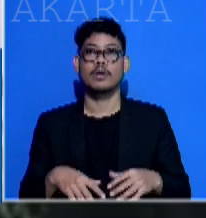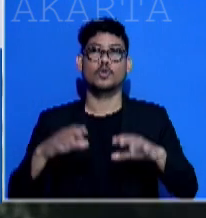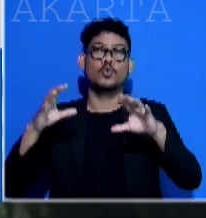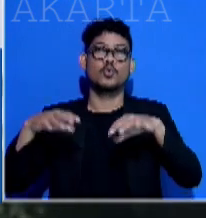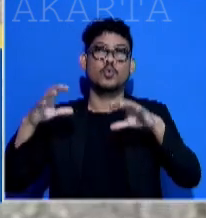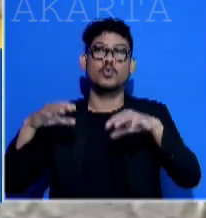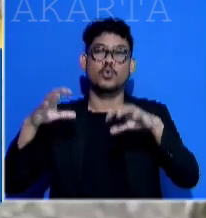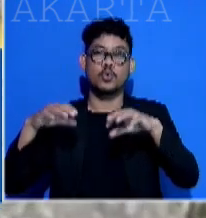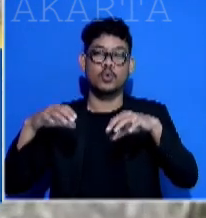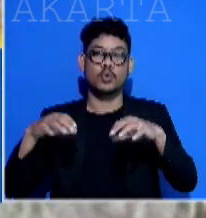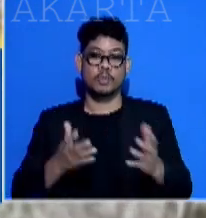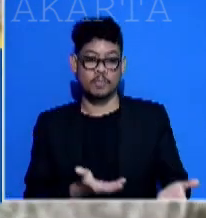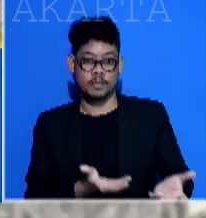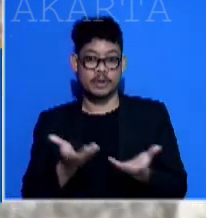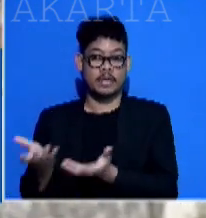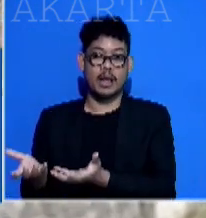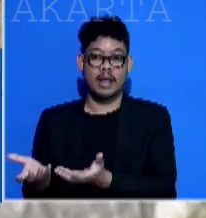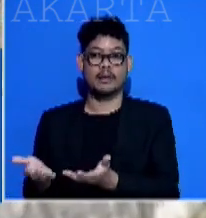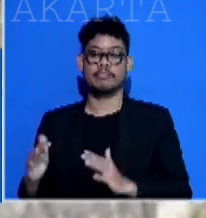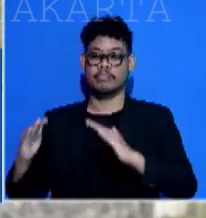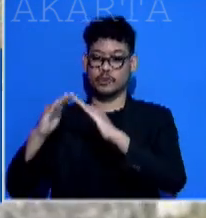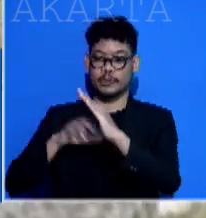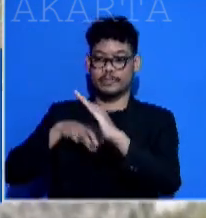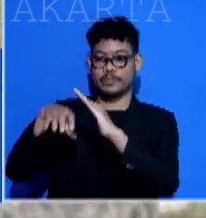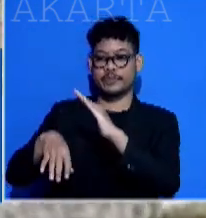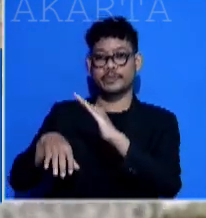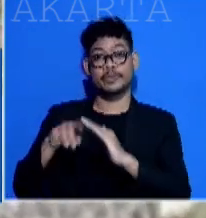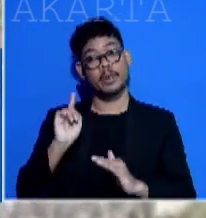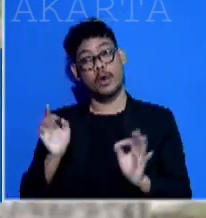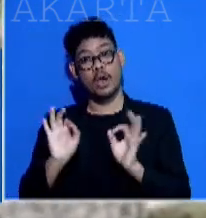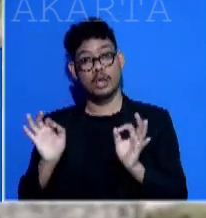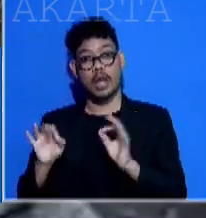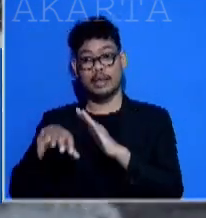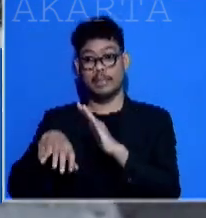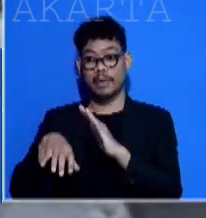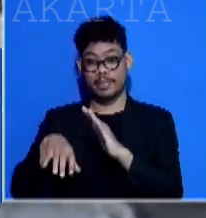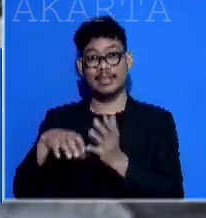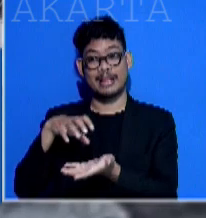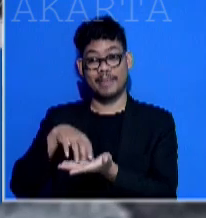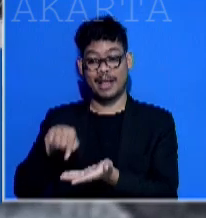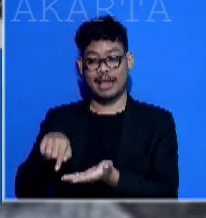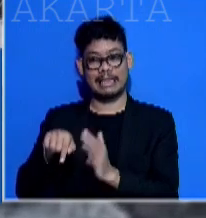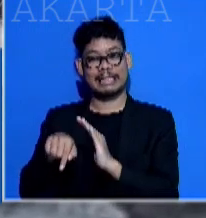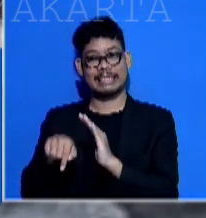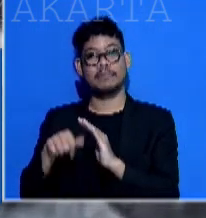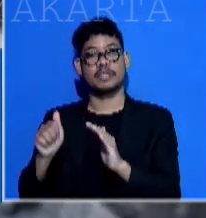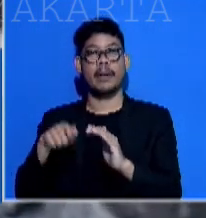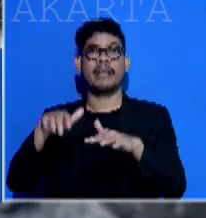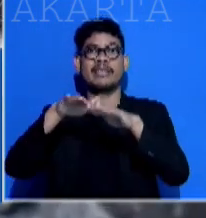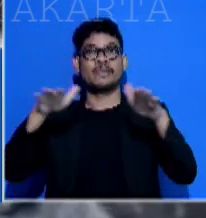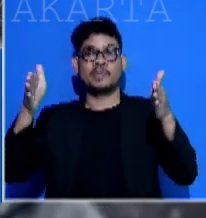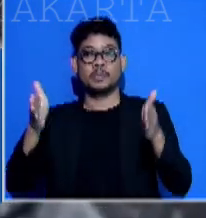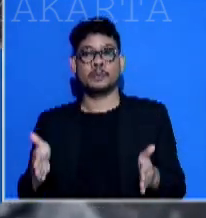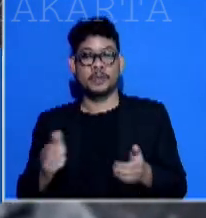wau dipun pindahaken ing papan ingkang keupan. Ananging menawi boten wonten papan kangge ngiyopaken, saged dipun damelaken eop-eop ngginakaken